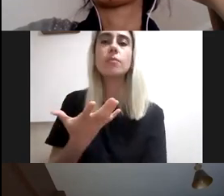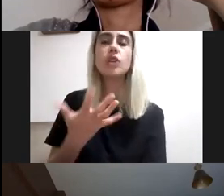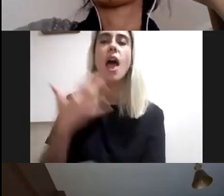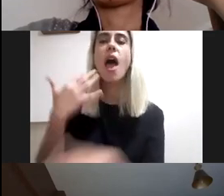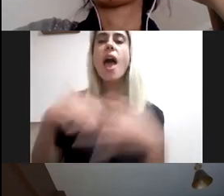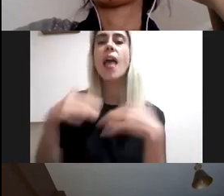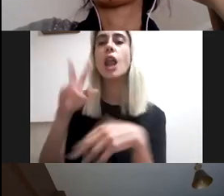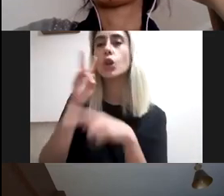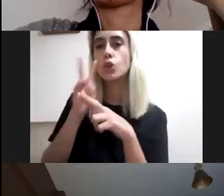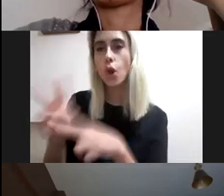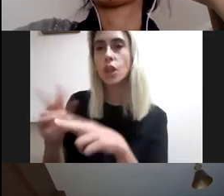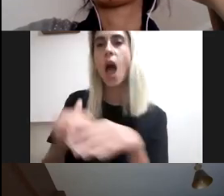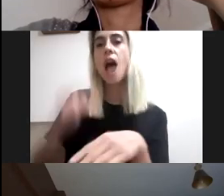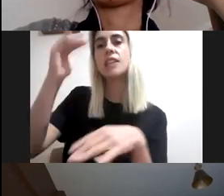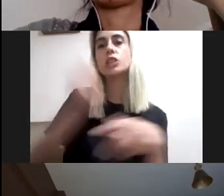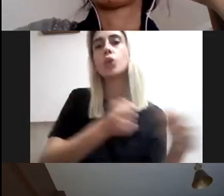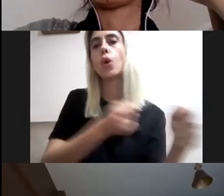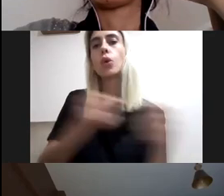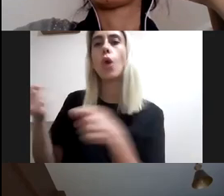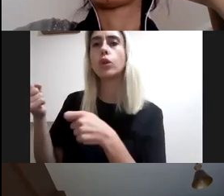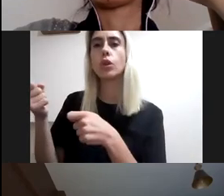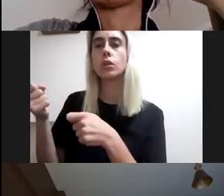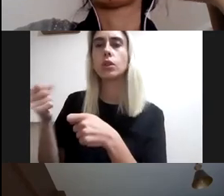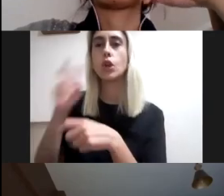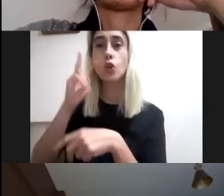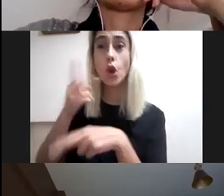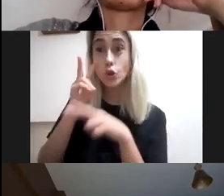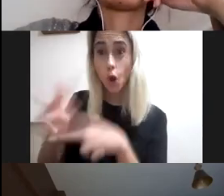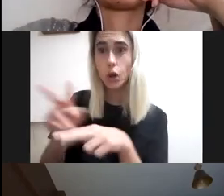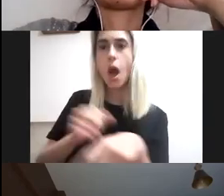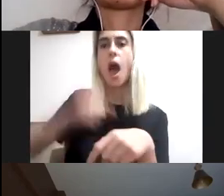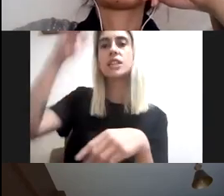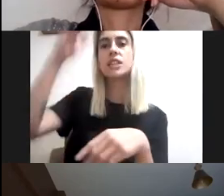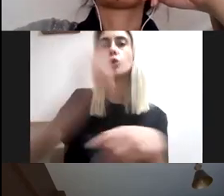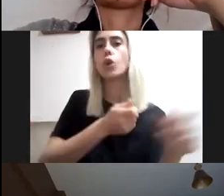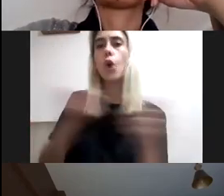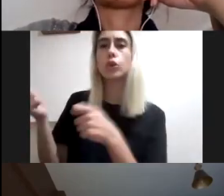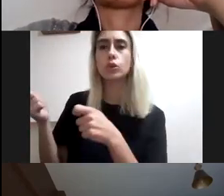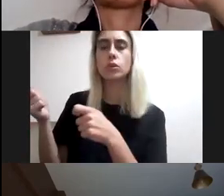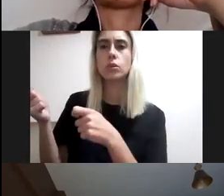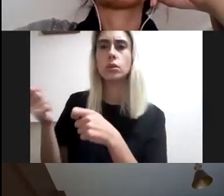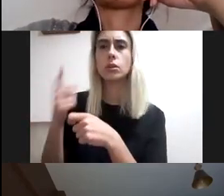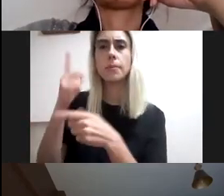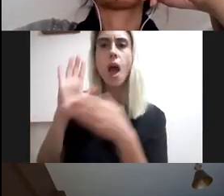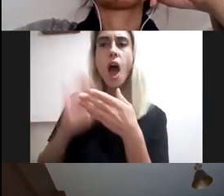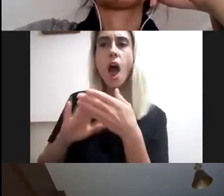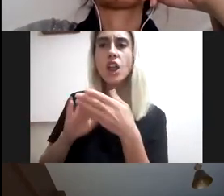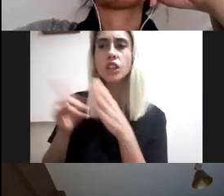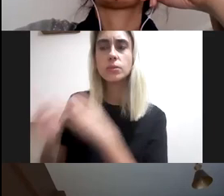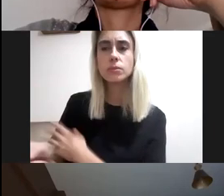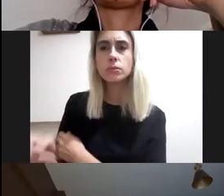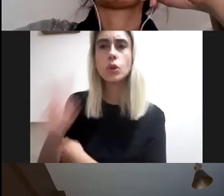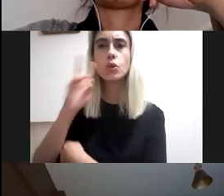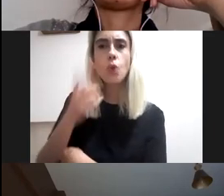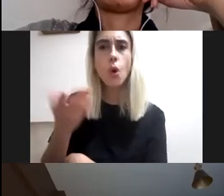görün, asansöre götürün. Körü görün, asansöre götürün. Ondan sonra bir arkadaşımız da, o da kör